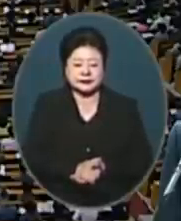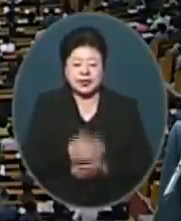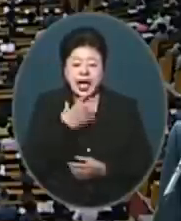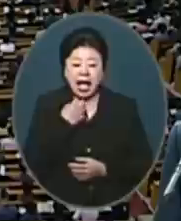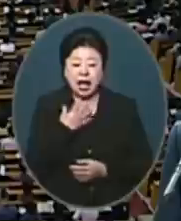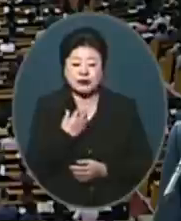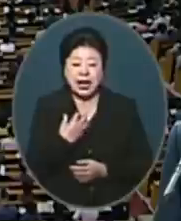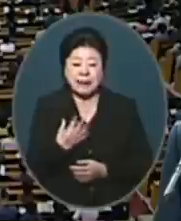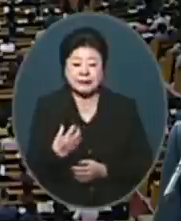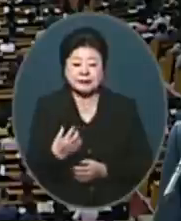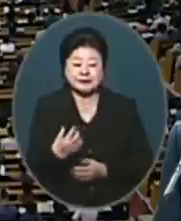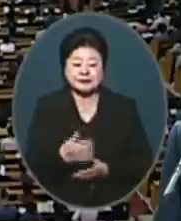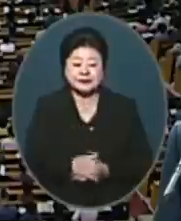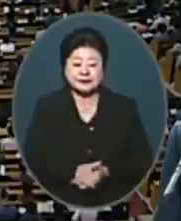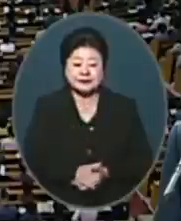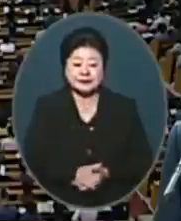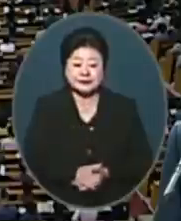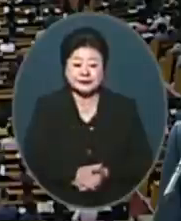아브라함은